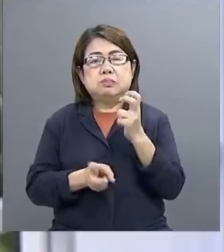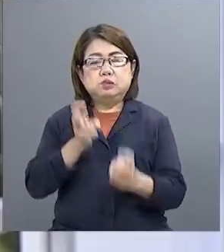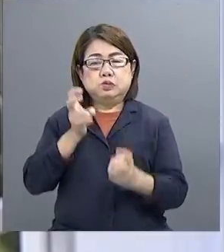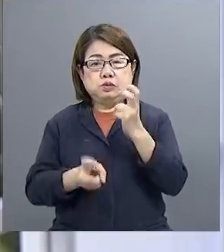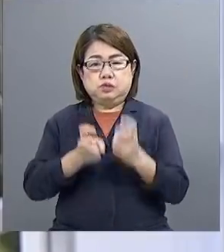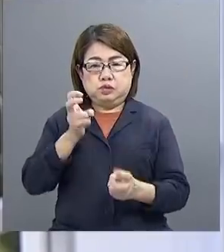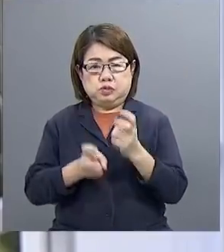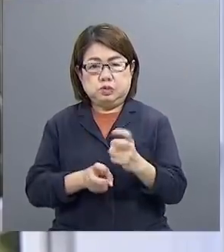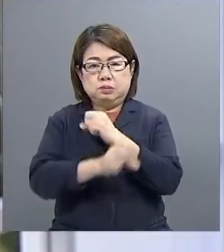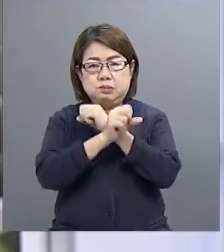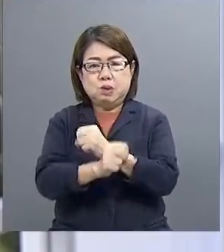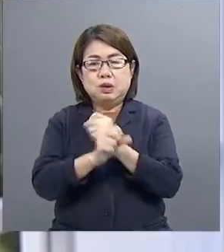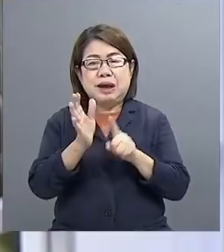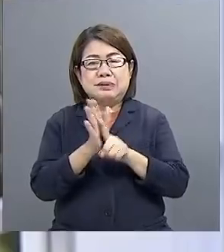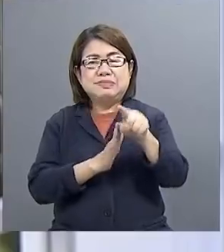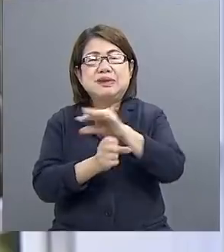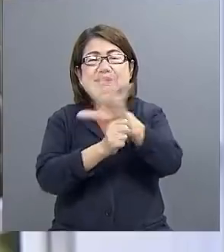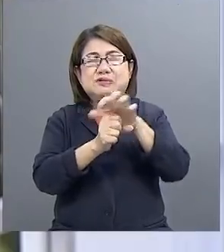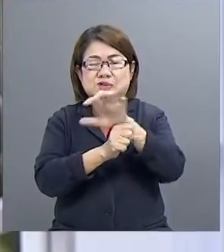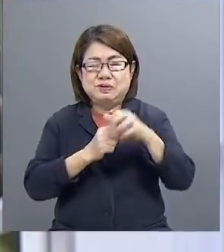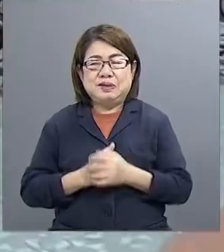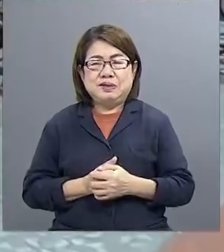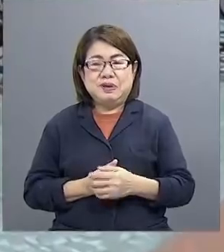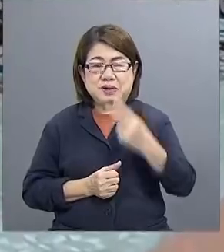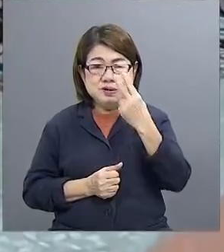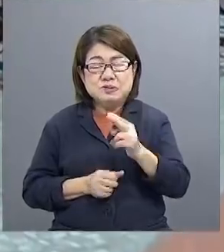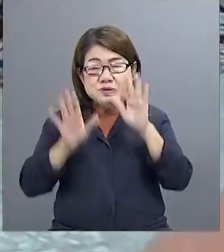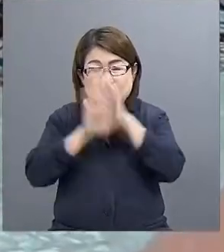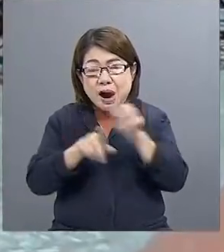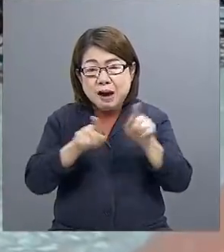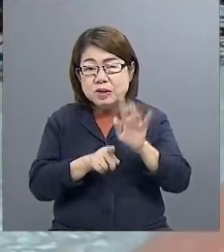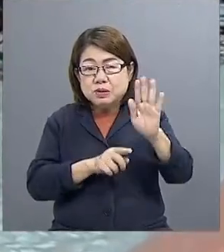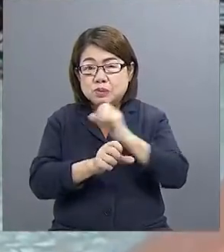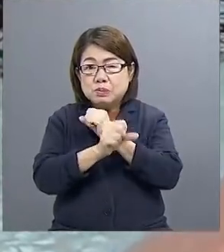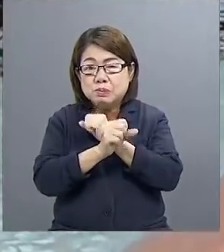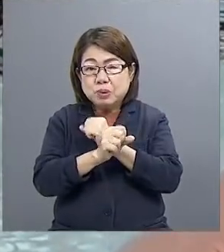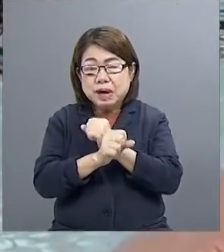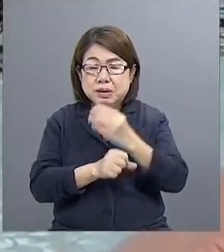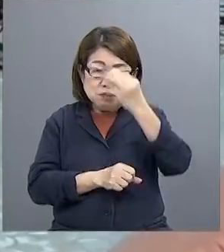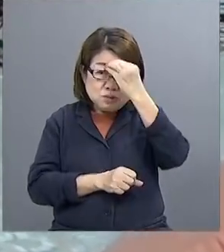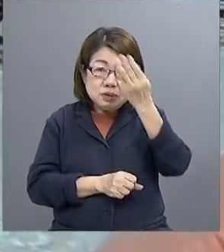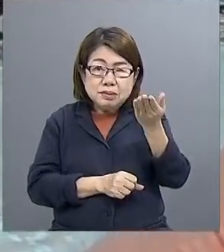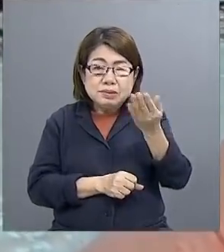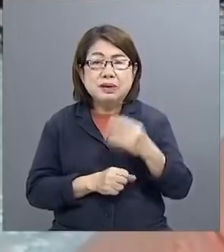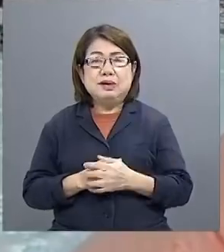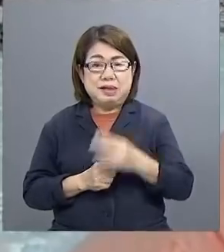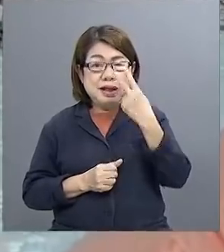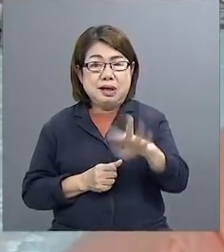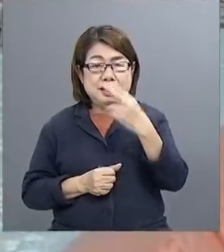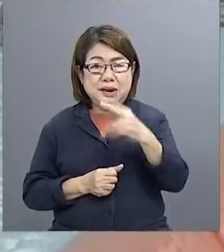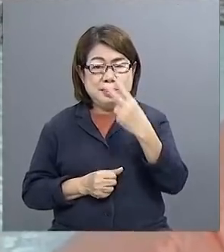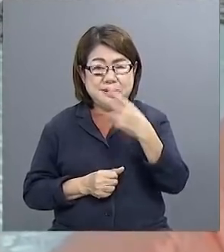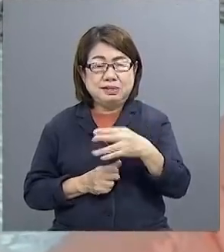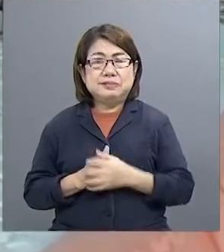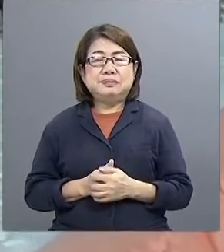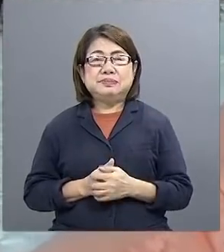กับแม่ชื่อและถึงขังเหมือนกันดังของญี่ปุ่นหรือเปล่าไม่แน่ใจไปดูดีกว่าครับถ้าพี่เป็นไงฮะสมศรี